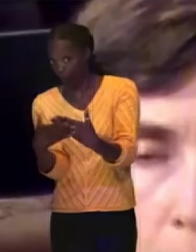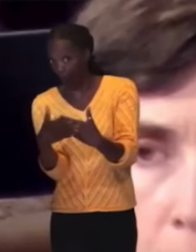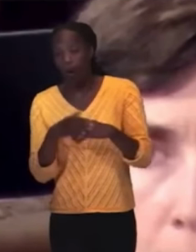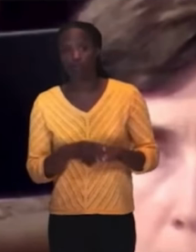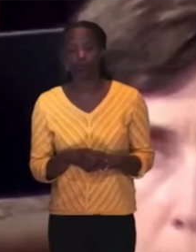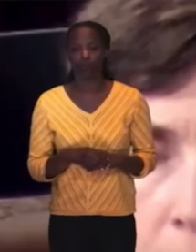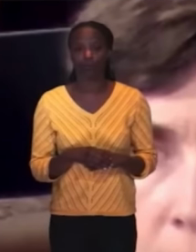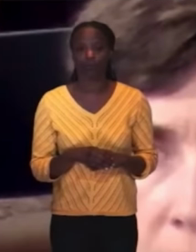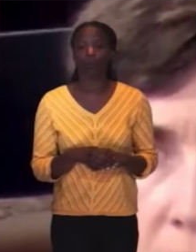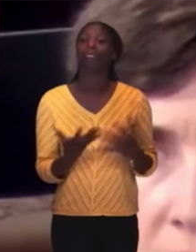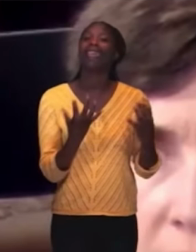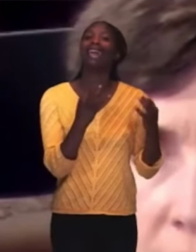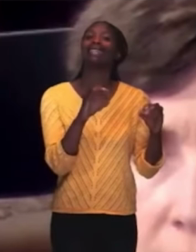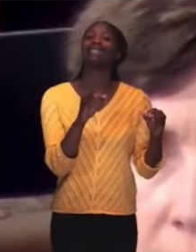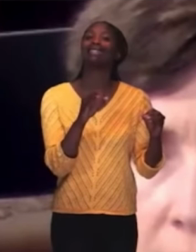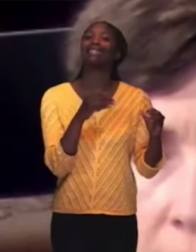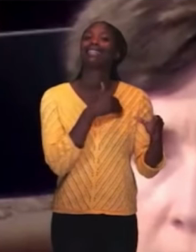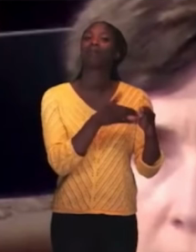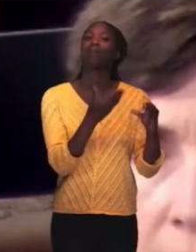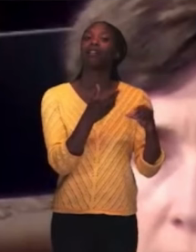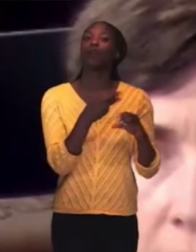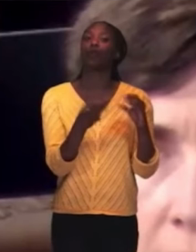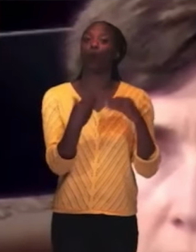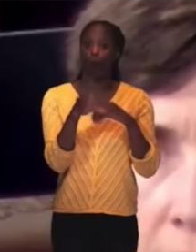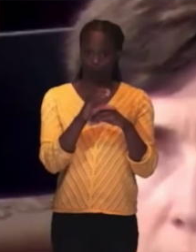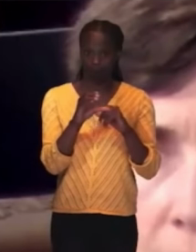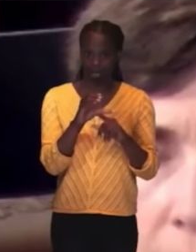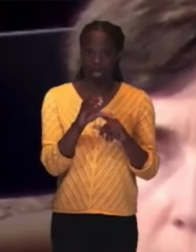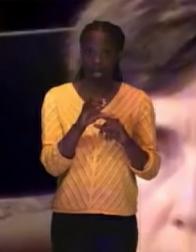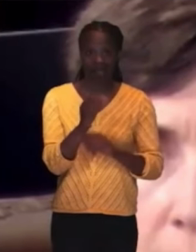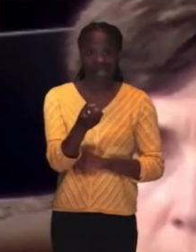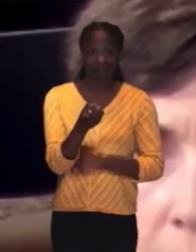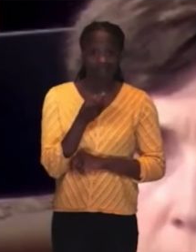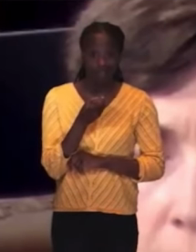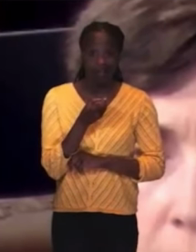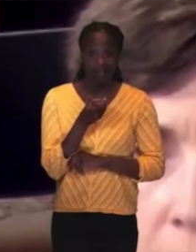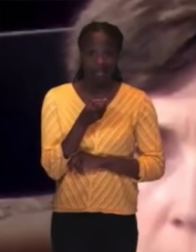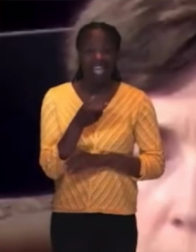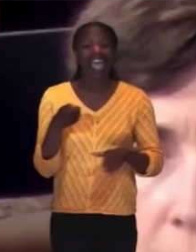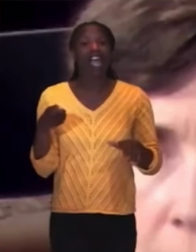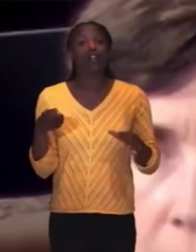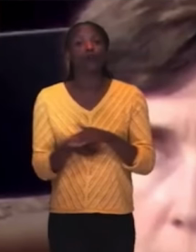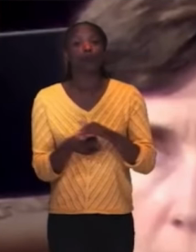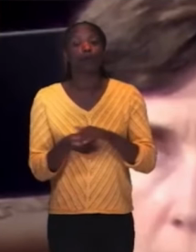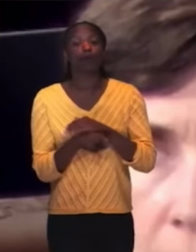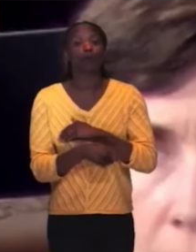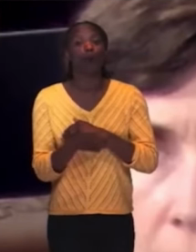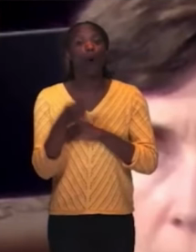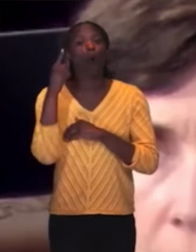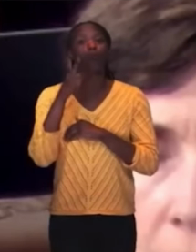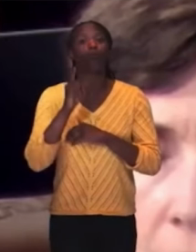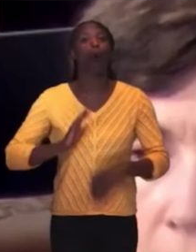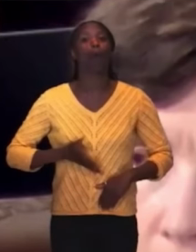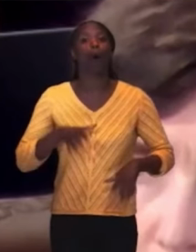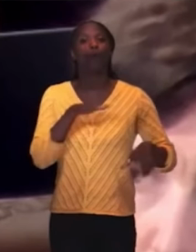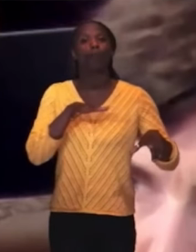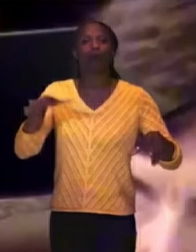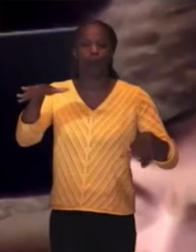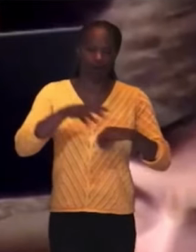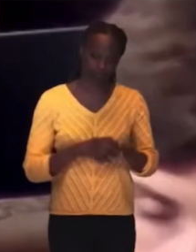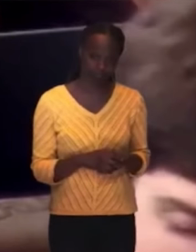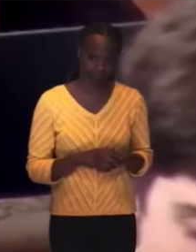10 millions d'euros supplémentaires, ils proviennent essentiellement des subventions versées à des tiers, et notamment à Bordeaux Métropole. Quand on regarde de plus